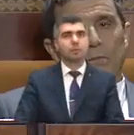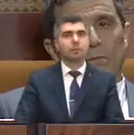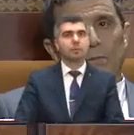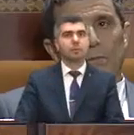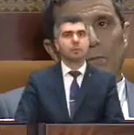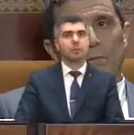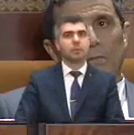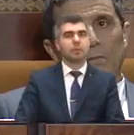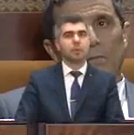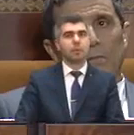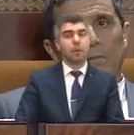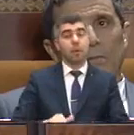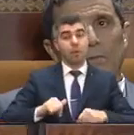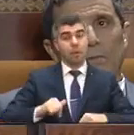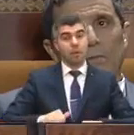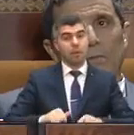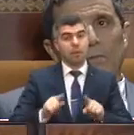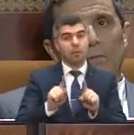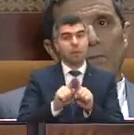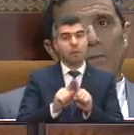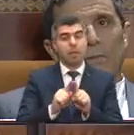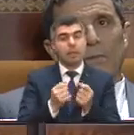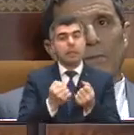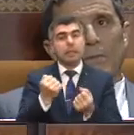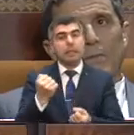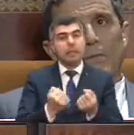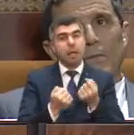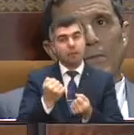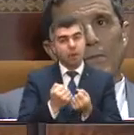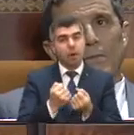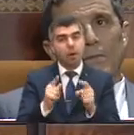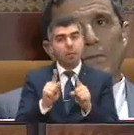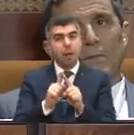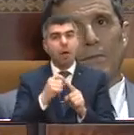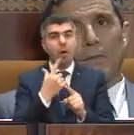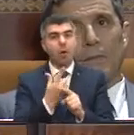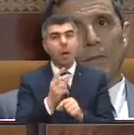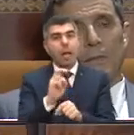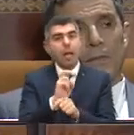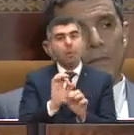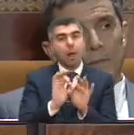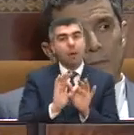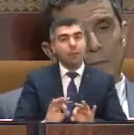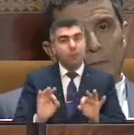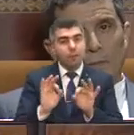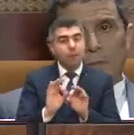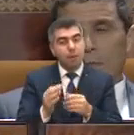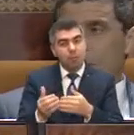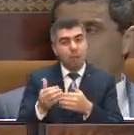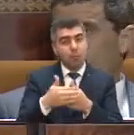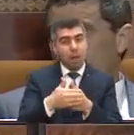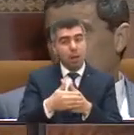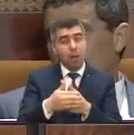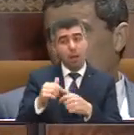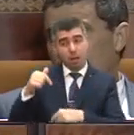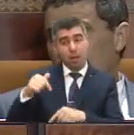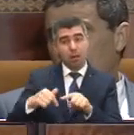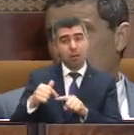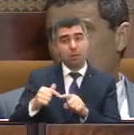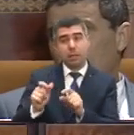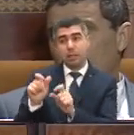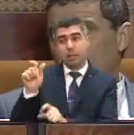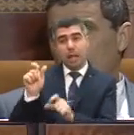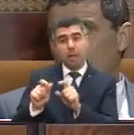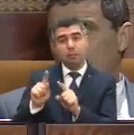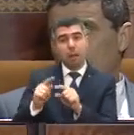سيد كاتب الدولة، يعتبر النقل السري من الحرف القادمة الغير مقننة، ورغم ذلك يقدم خدمات جليلة للمواطن